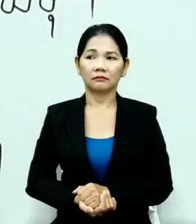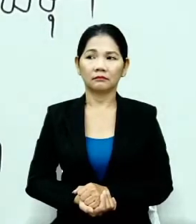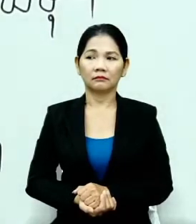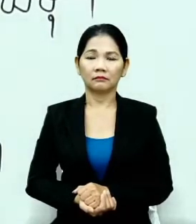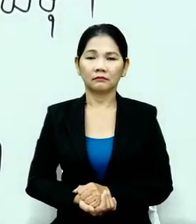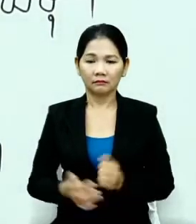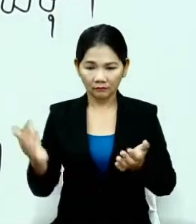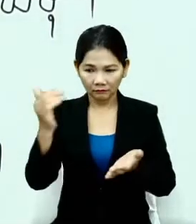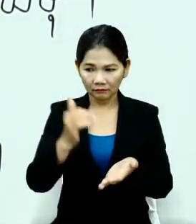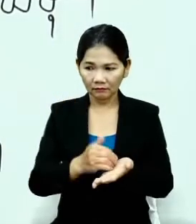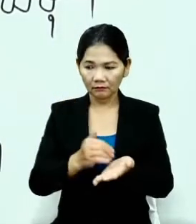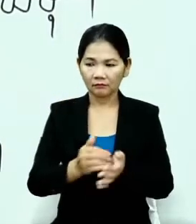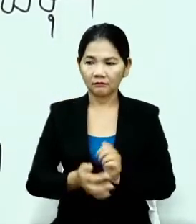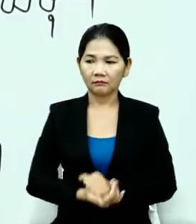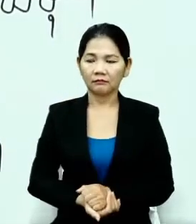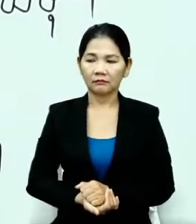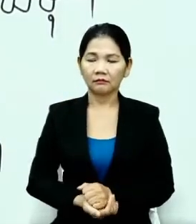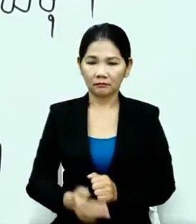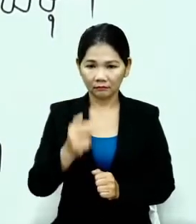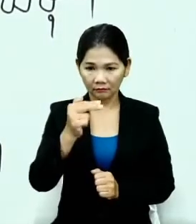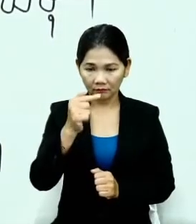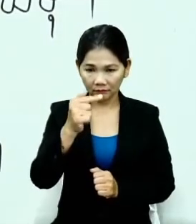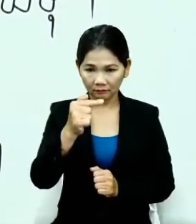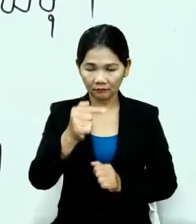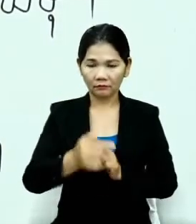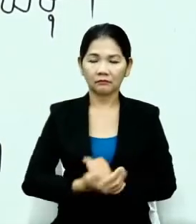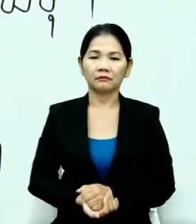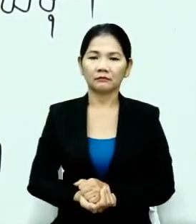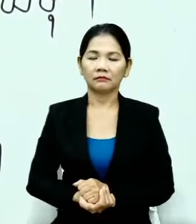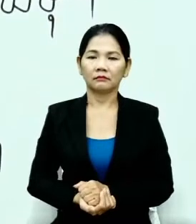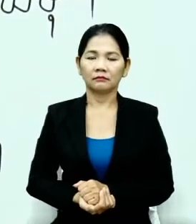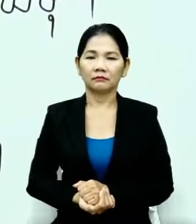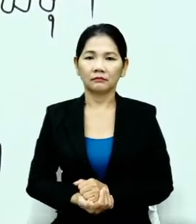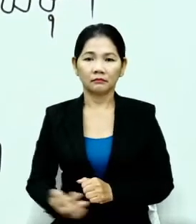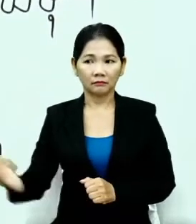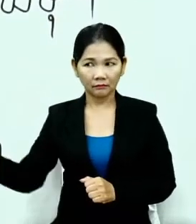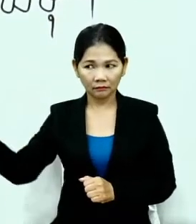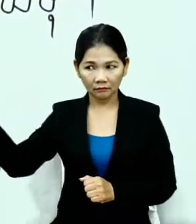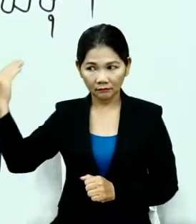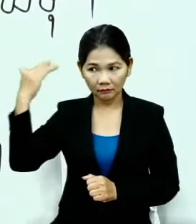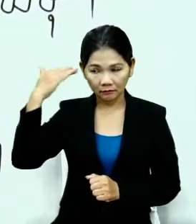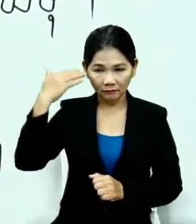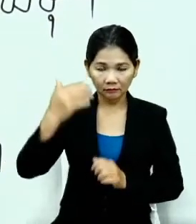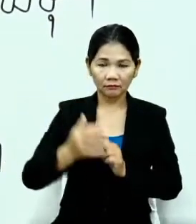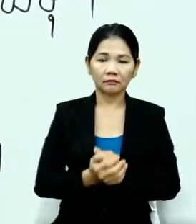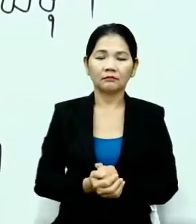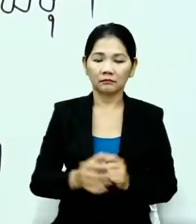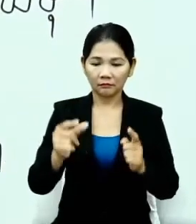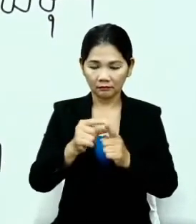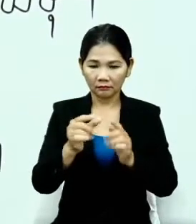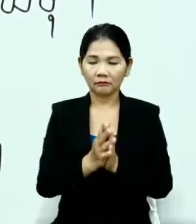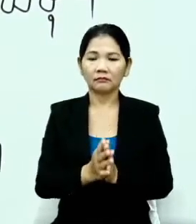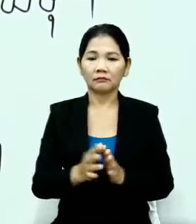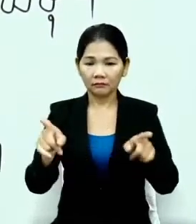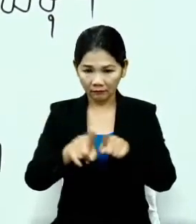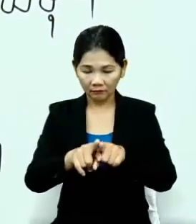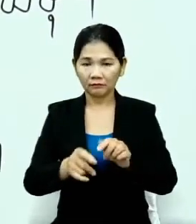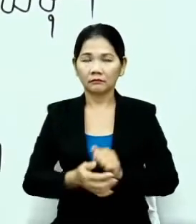đôi ta à mà đón tiếp ngó xạ tư xạ sát pía sâu